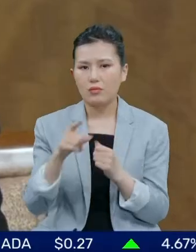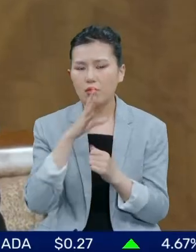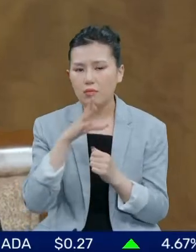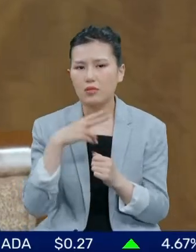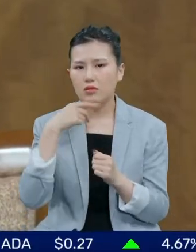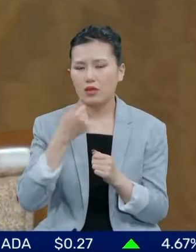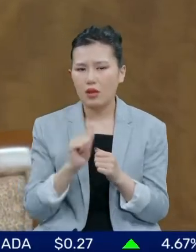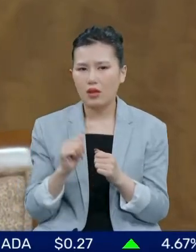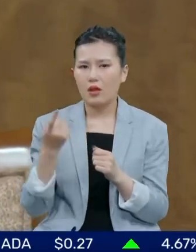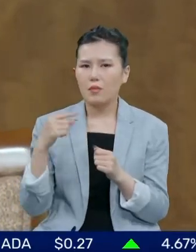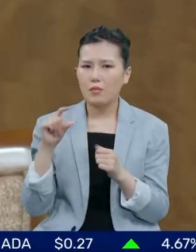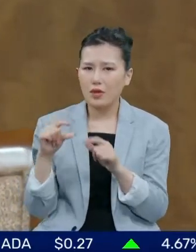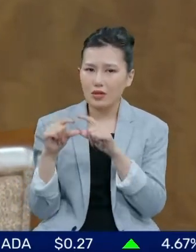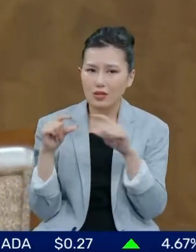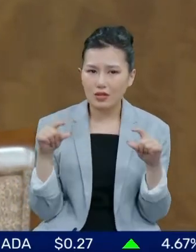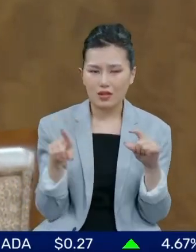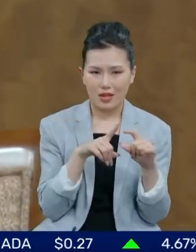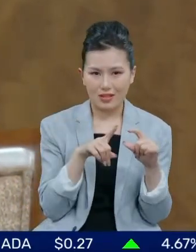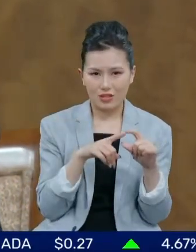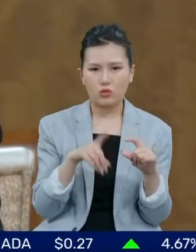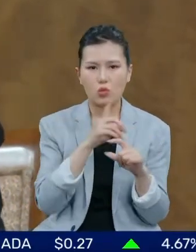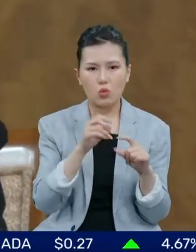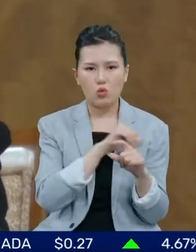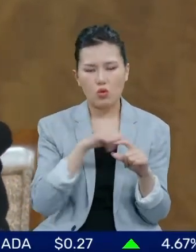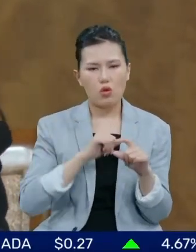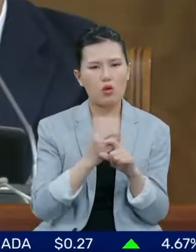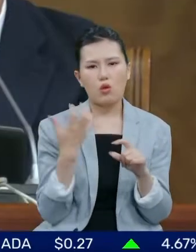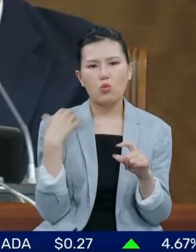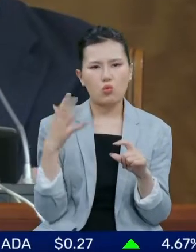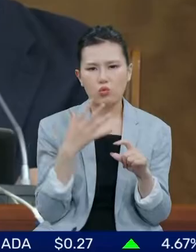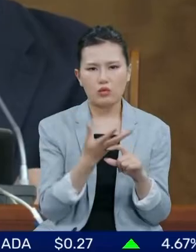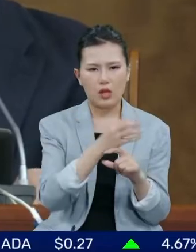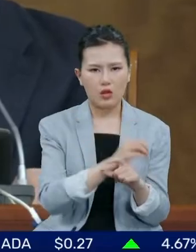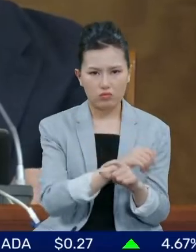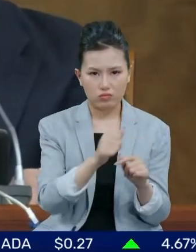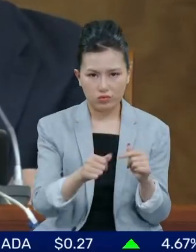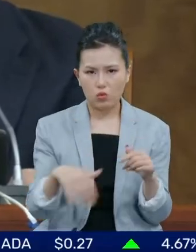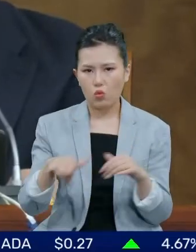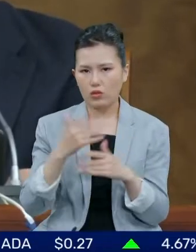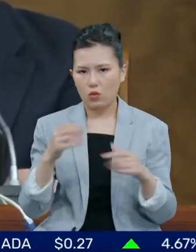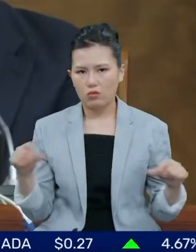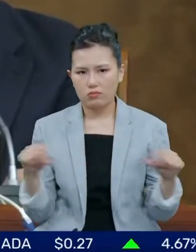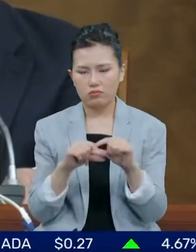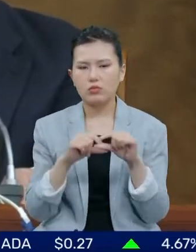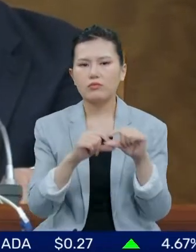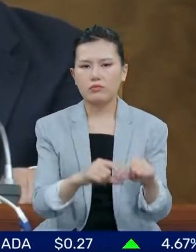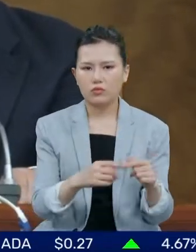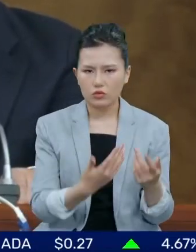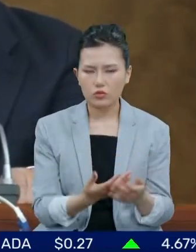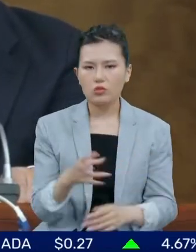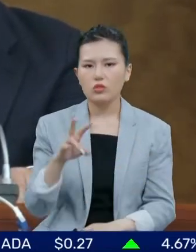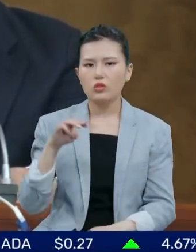хэмжээгээр төлөх бол төрөөс 50% нь төлнө гэсэн чухал заалтыг хууль нэсэл тосгожээ. Мөн үүнээс гадна тэтгэврийн зүрэг арилгахын